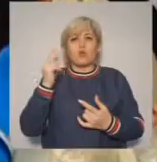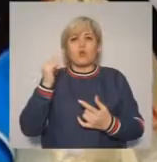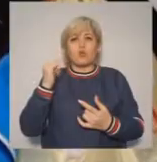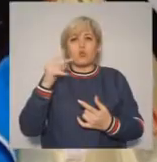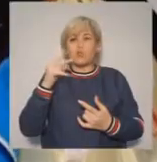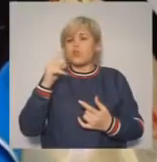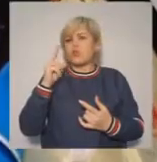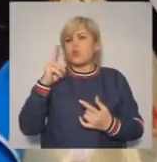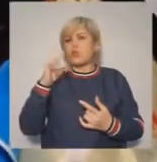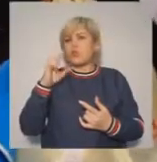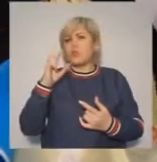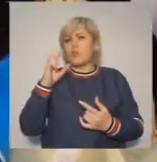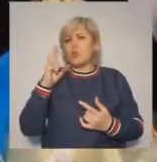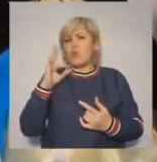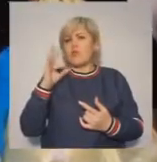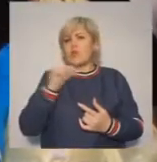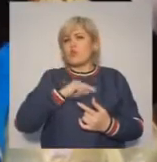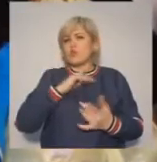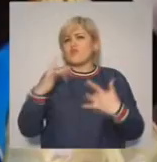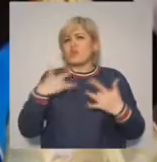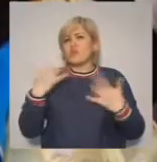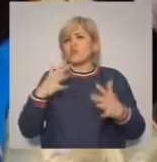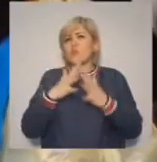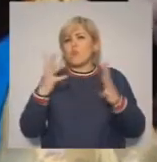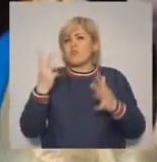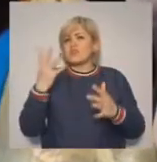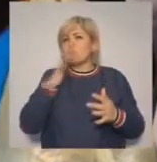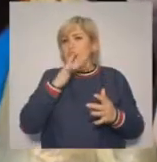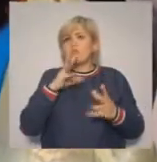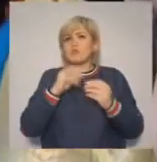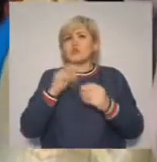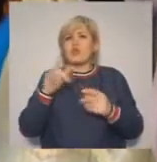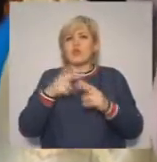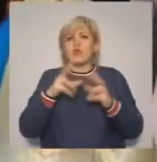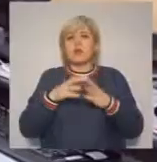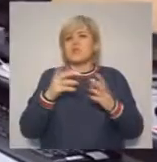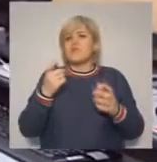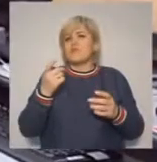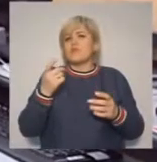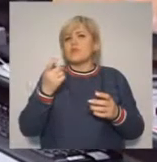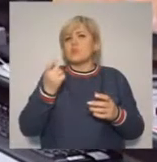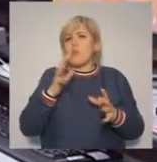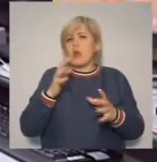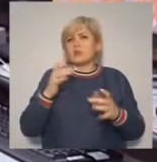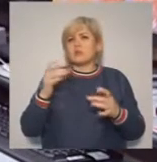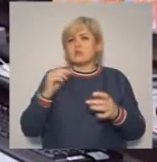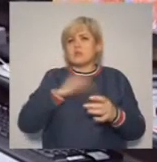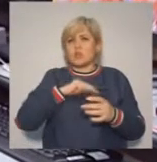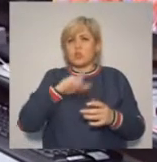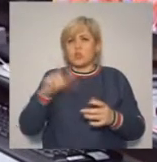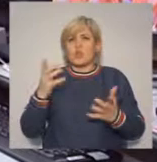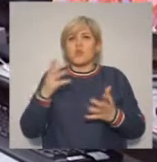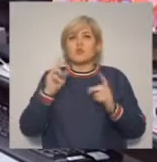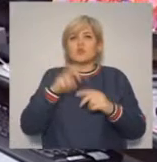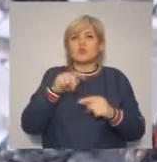Вообще в этом коллективе немало сотрудников, которые пришли сюда еще в первые годы существования театра. Среди них Борис Фокин,